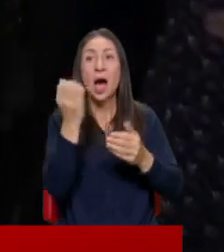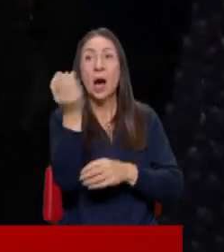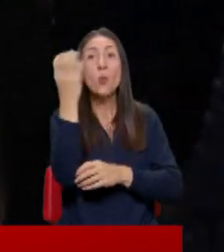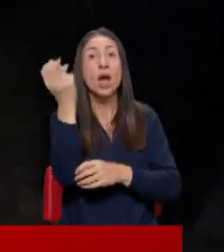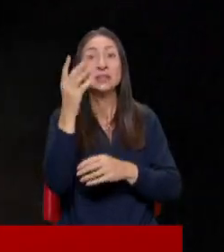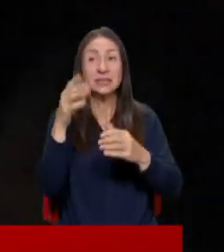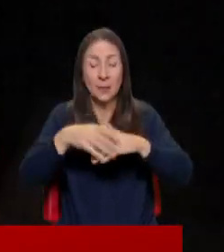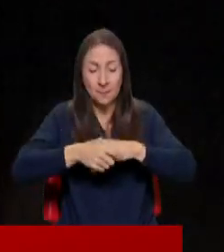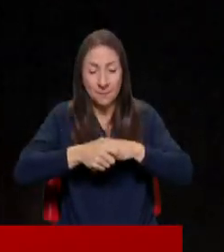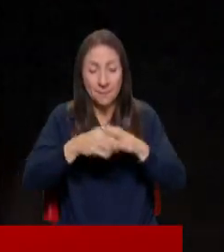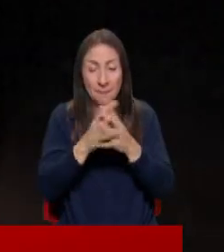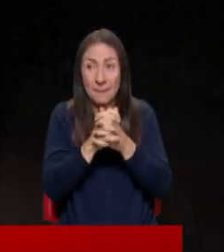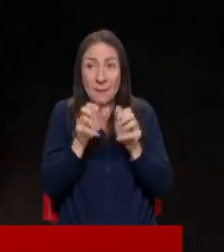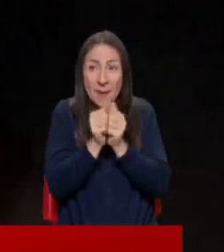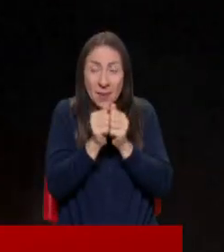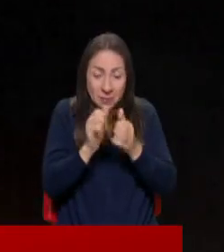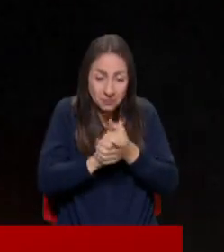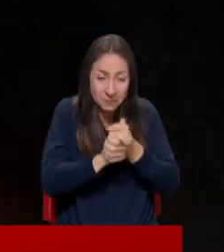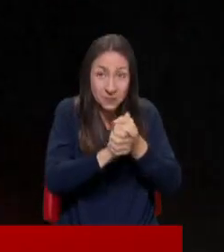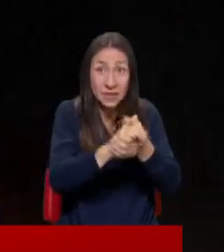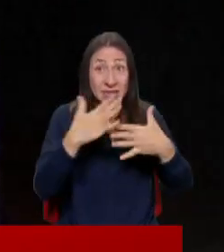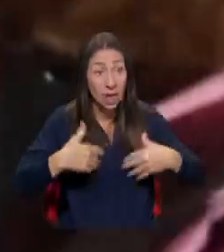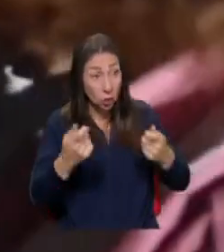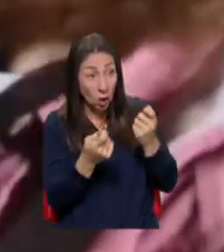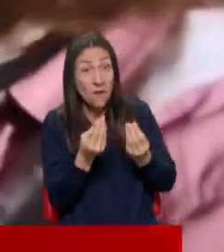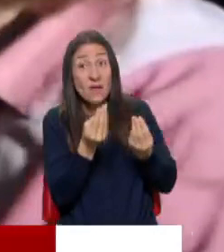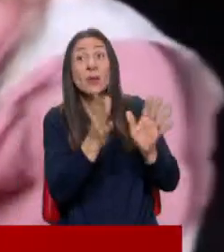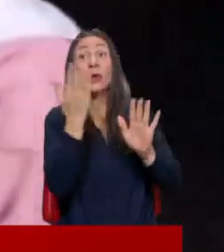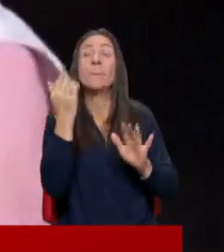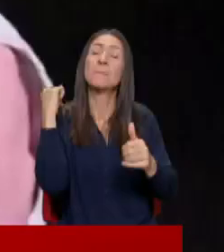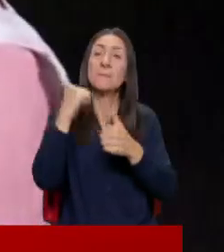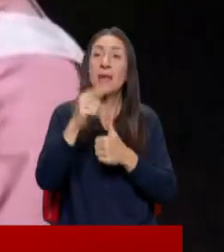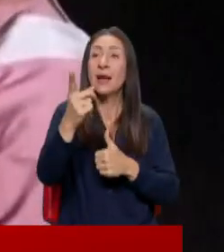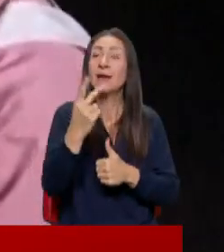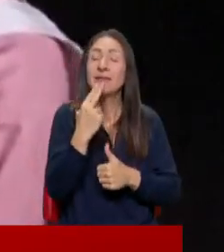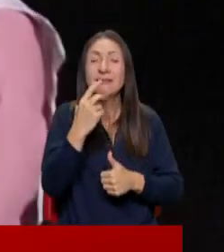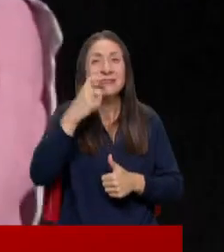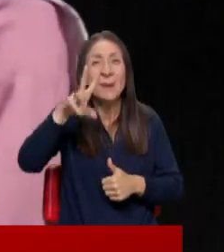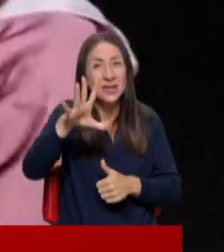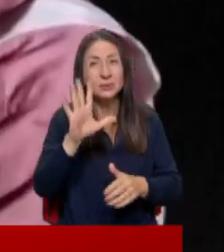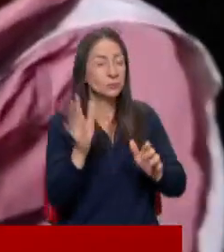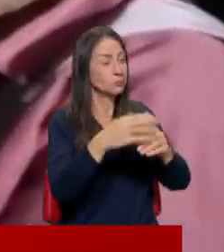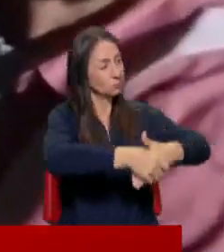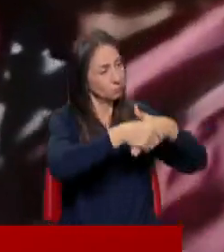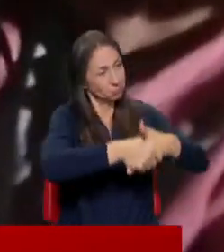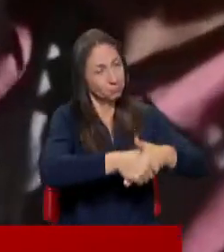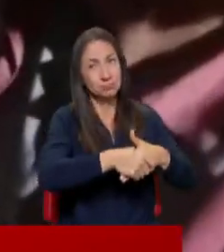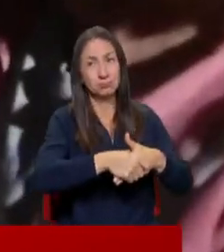ambulansa kadar el ele yürüdü. Sağlık görevlilerine teslim edilmeden önce bir kez daha ona dönüp elini sıktı.